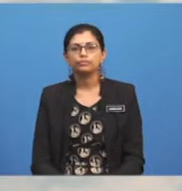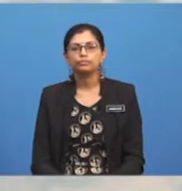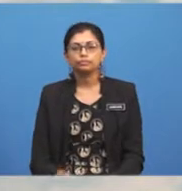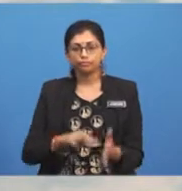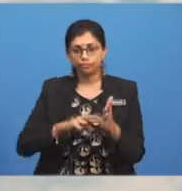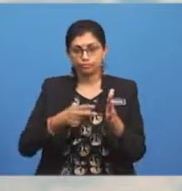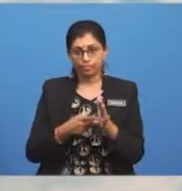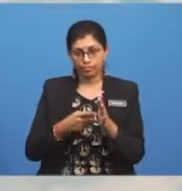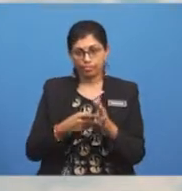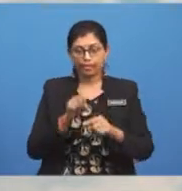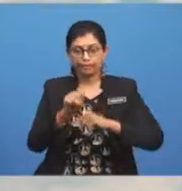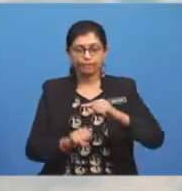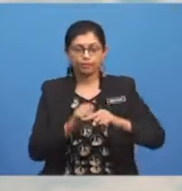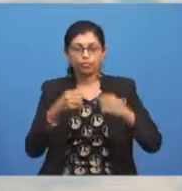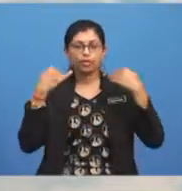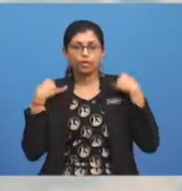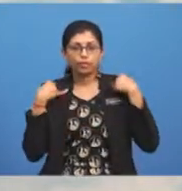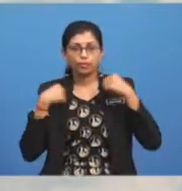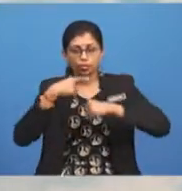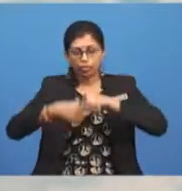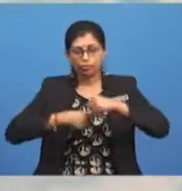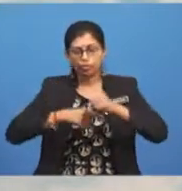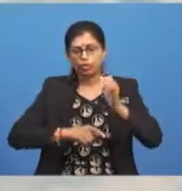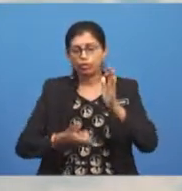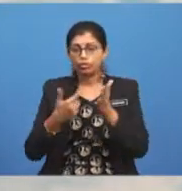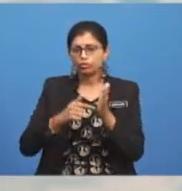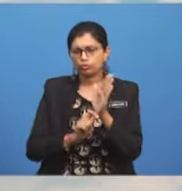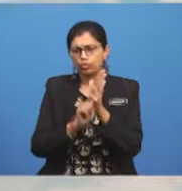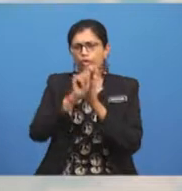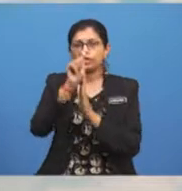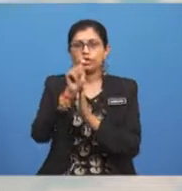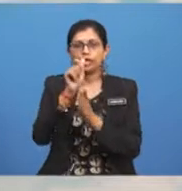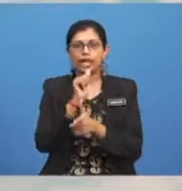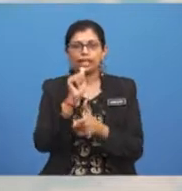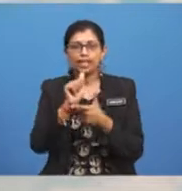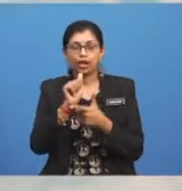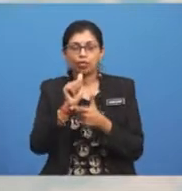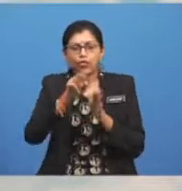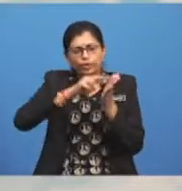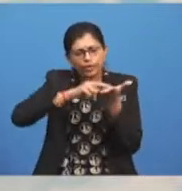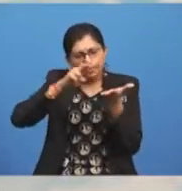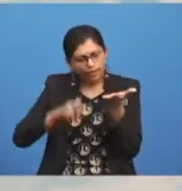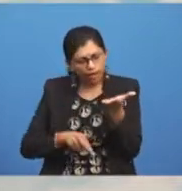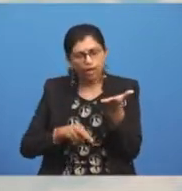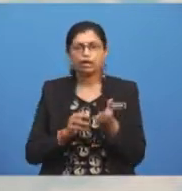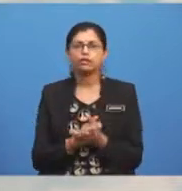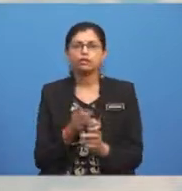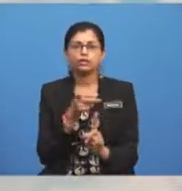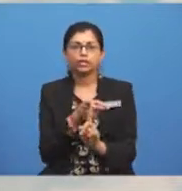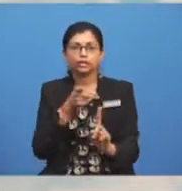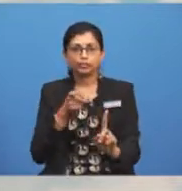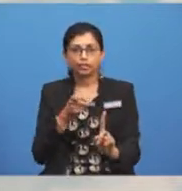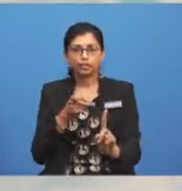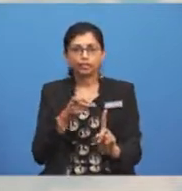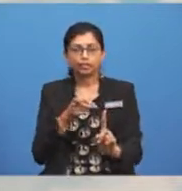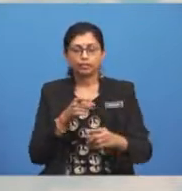berada pada orbit yang lebih tinggi atau orbit yang lebih rendah daripada